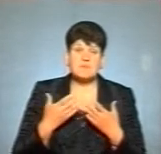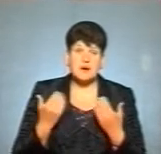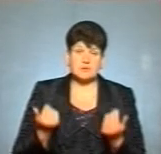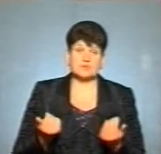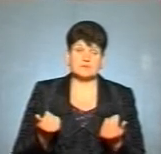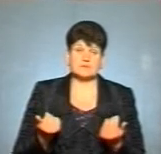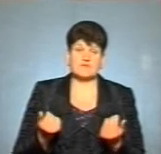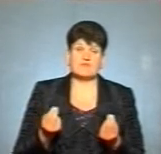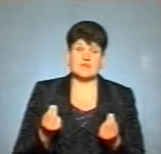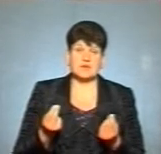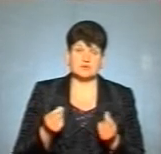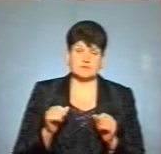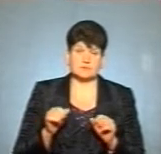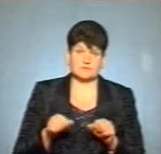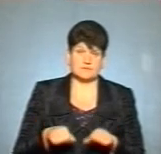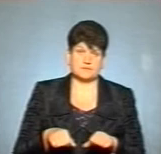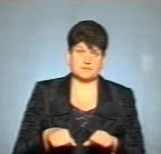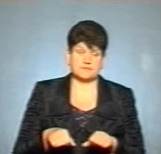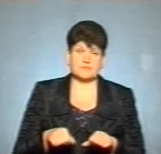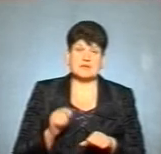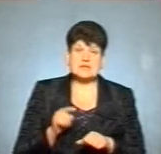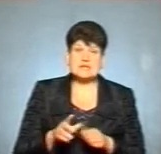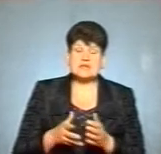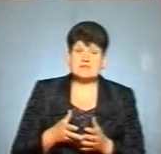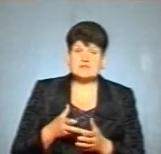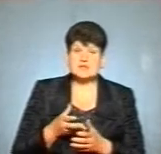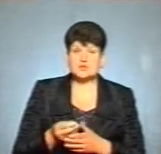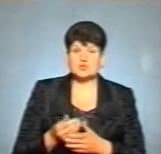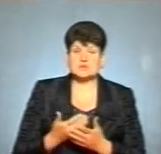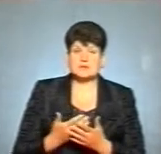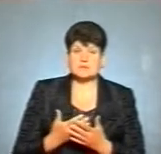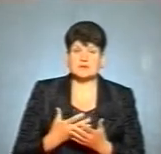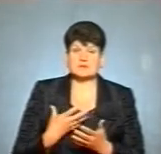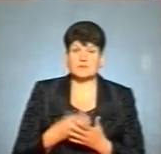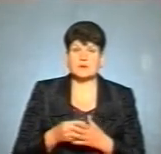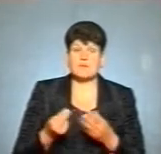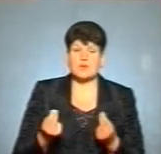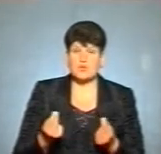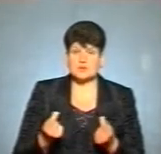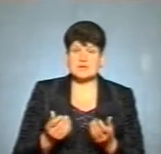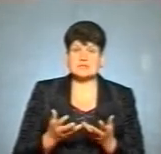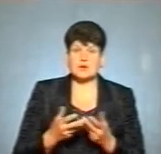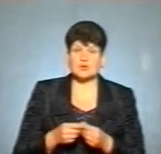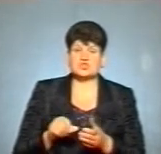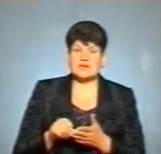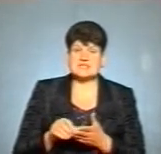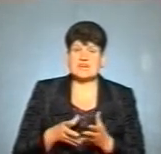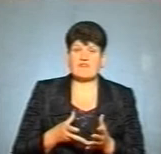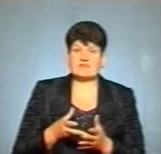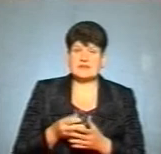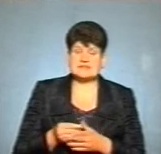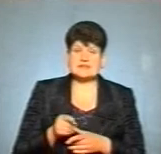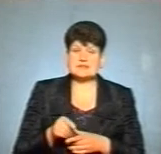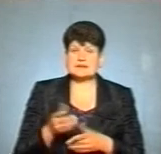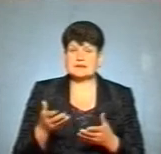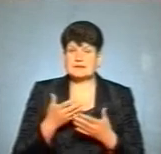таких фінансових ресурсів, тобто ті, які фінансуються, наприклад, власним коштом, тобто за рахунок членських внесків, і ті, які не мають,